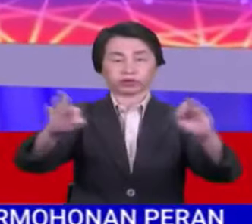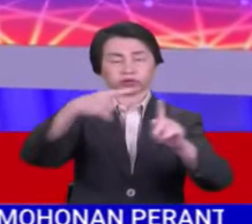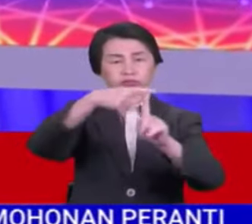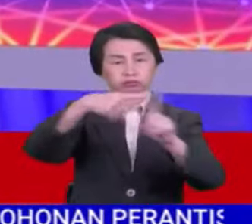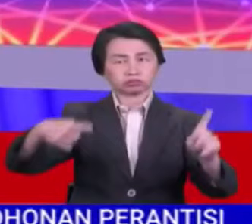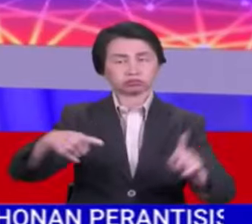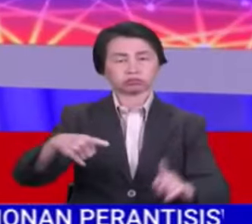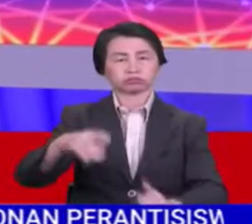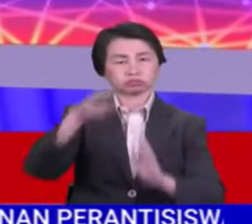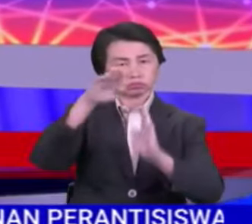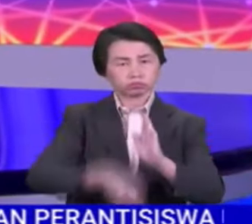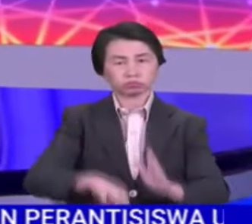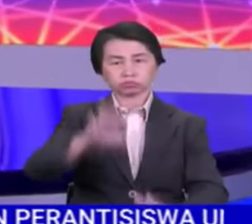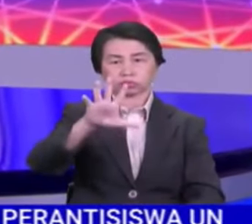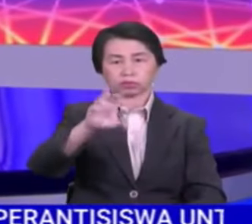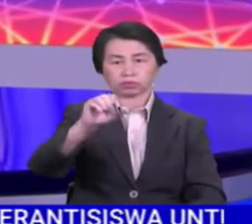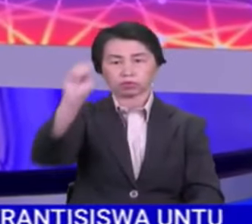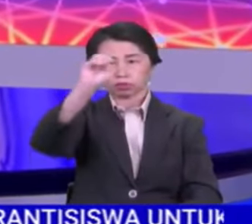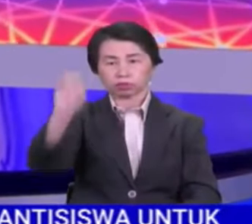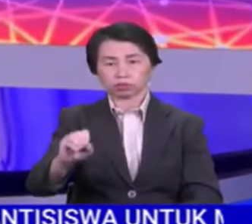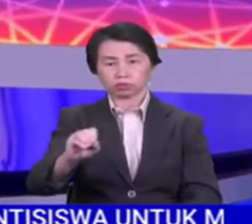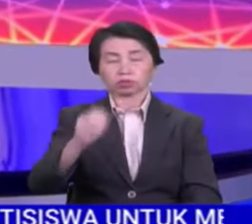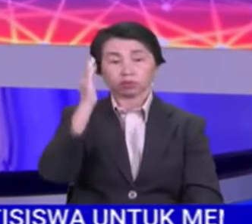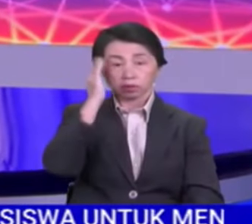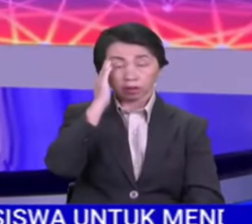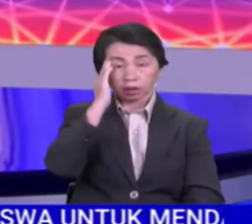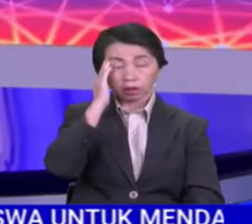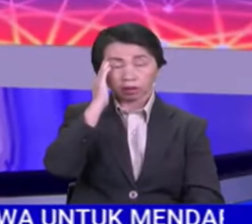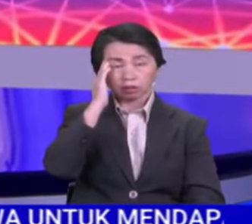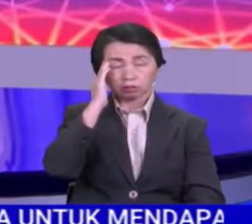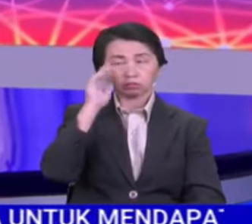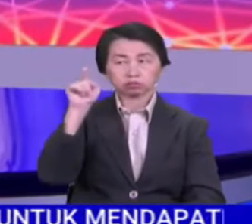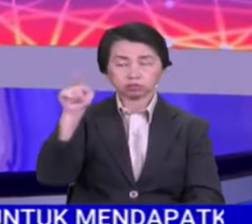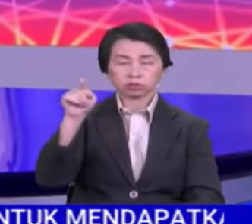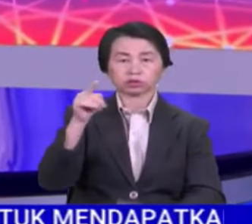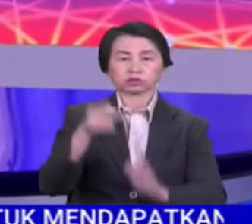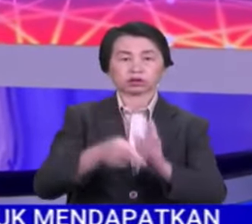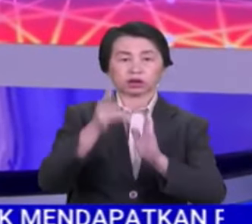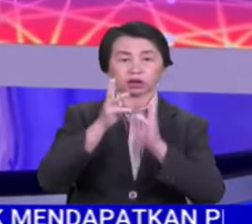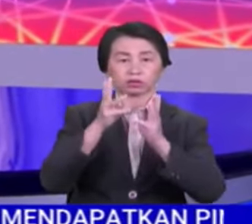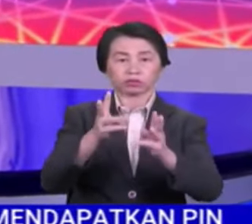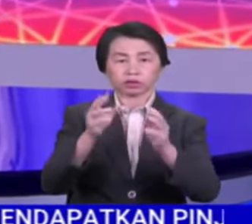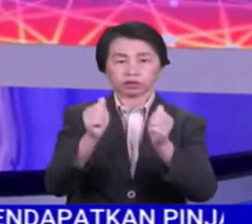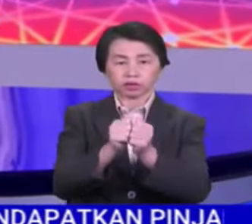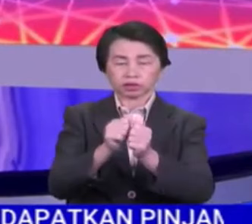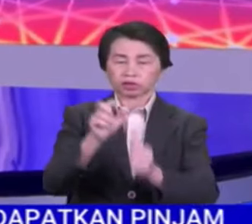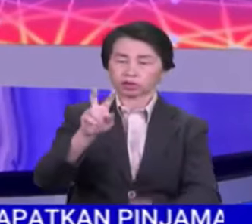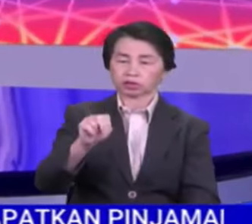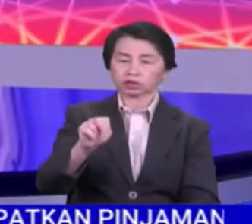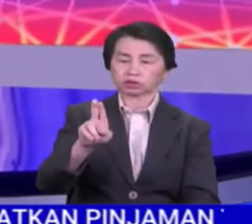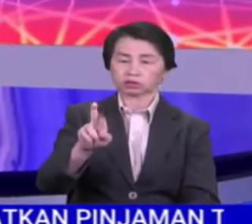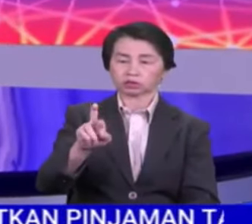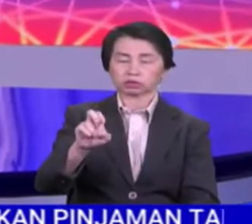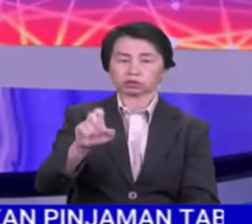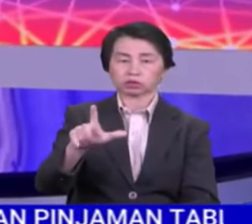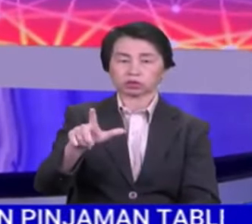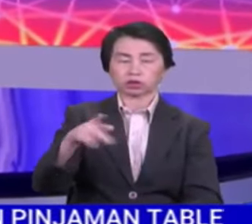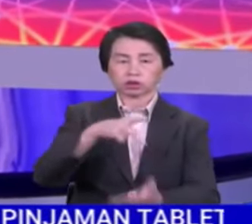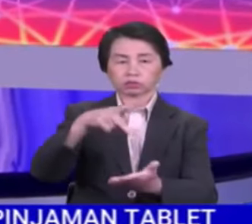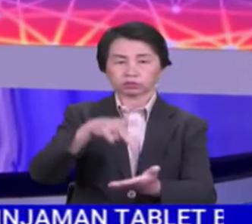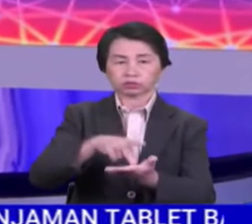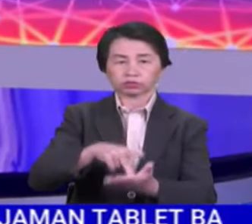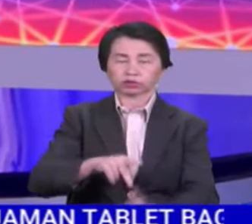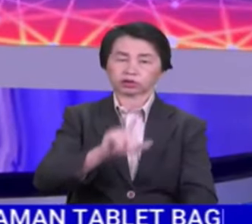sehingga 50%. Ya, untuk mengetahui keadaan di lebuh raya utama negara, kita akan bersama Nurul Asmawati Harun di Pusat